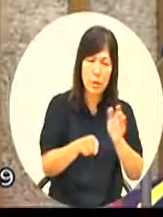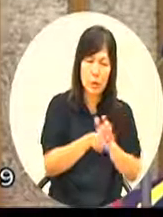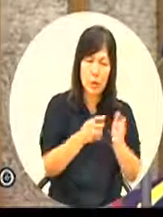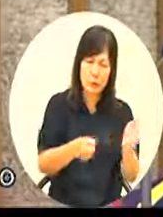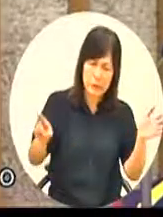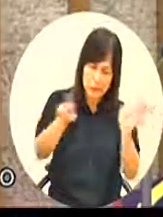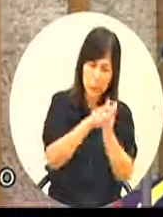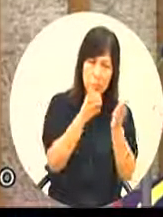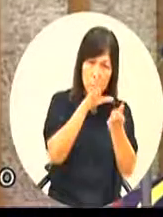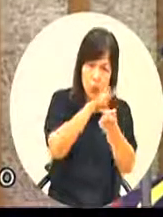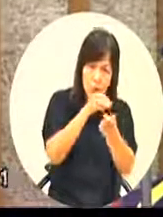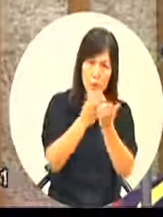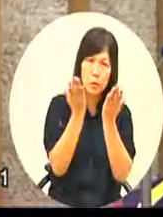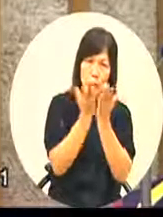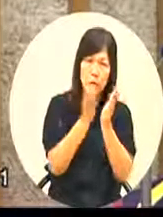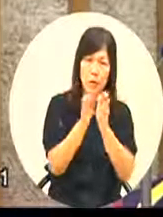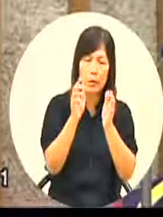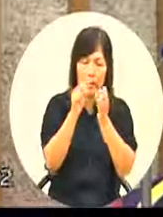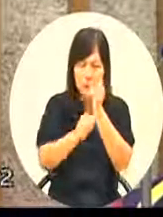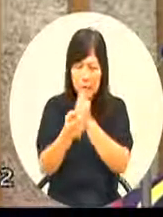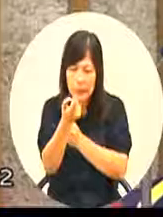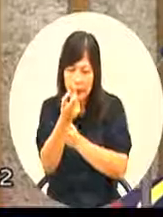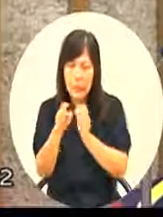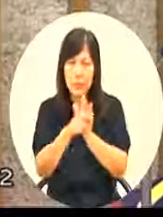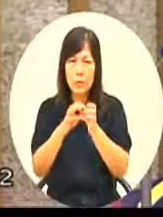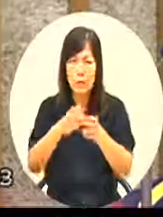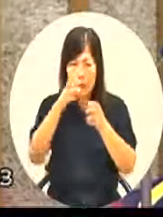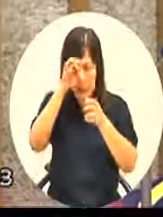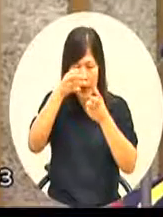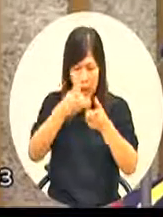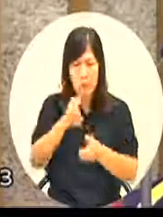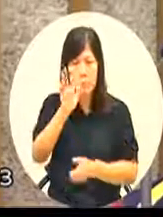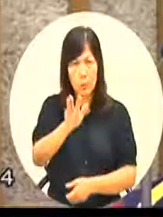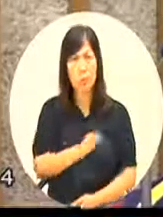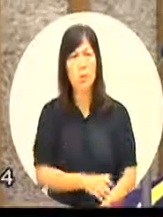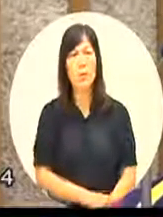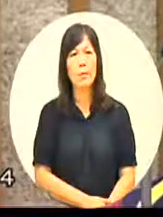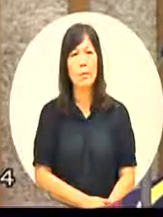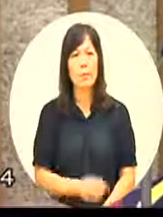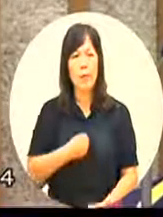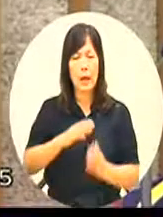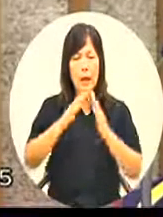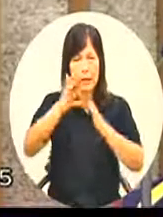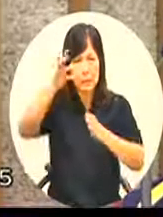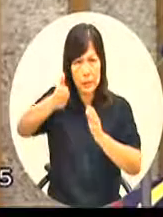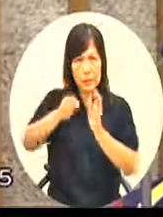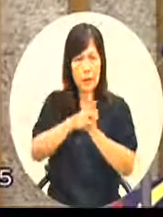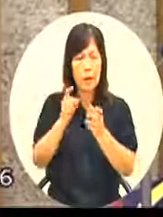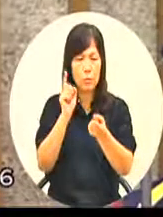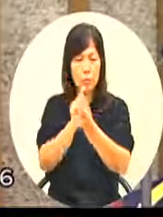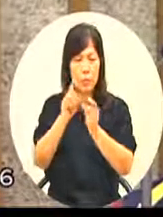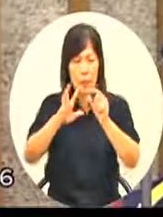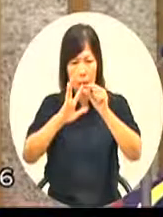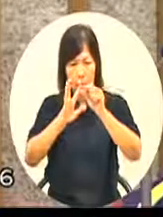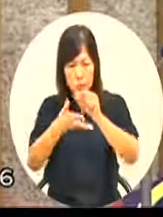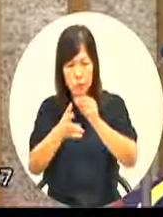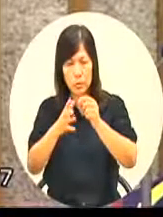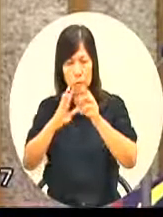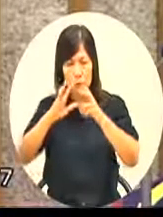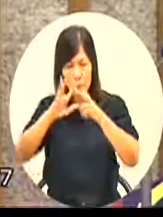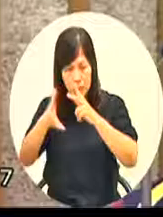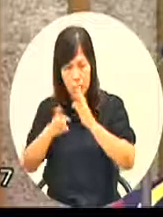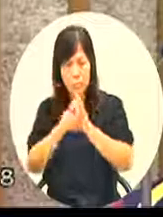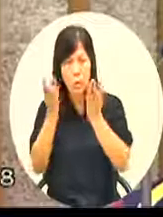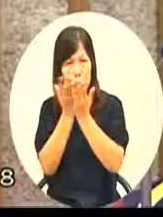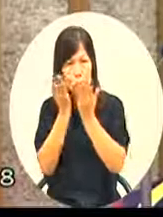求上，尤其现在少子化的一个趋势是非常重视的。那我想陈局市长他除了重视中小学教育之外，他对